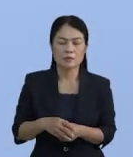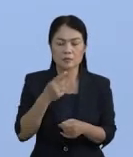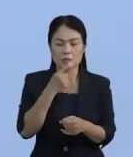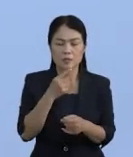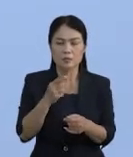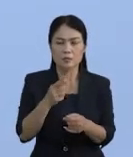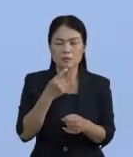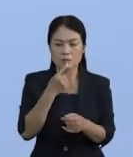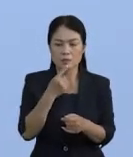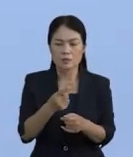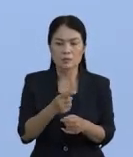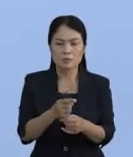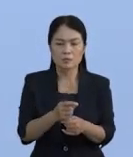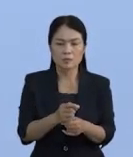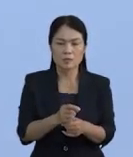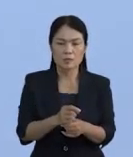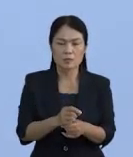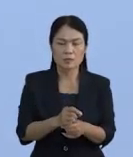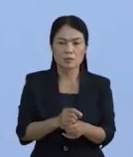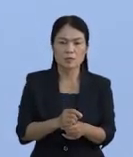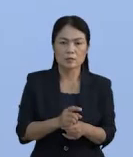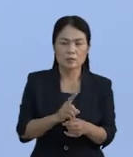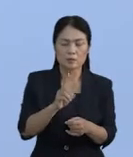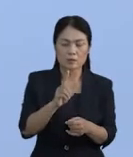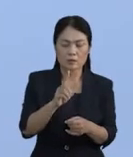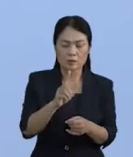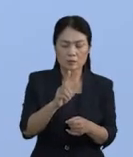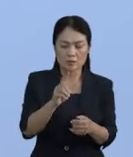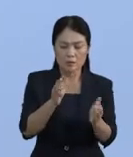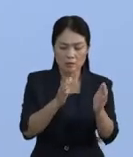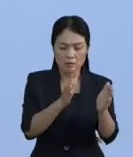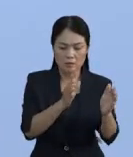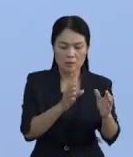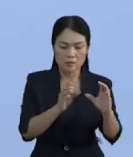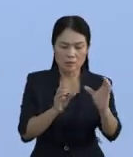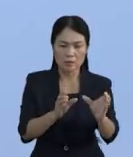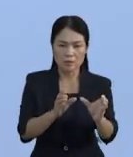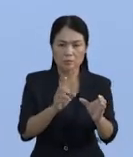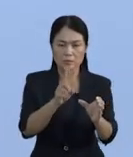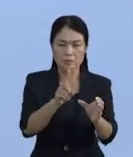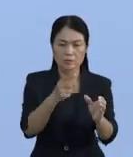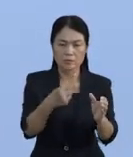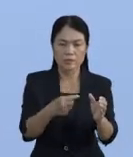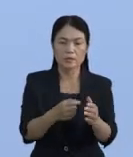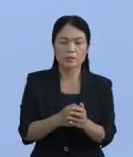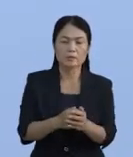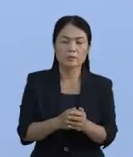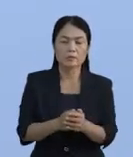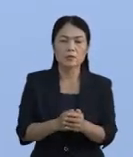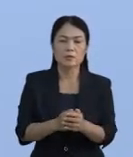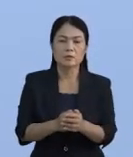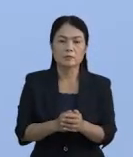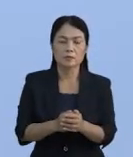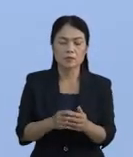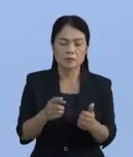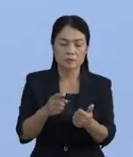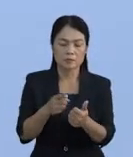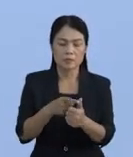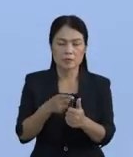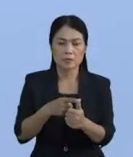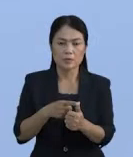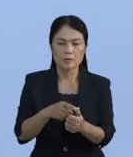thác đốm muối muối poan là cái này đốm muối poan và hai rút khăn này cứ rút đá bỏ vía